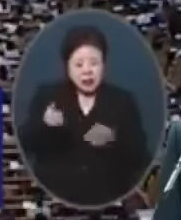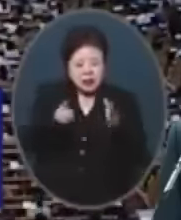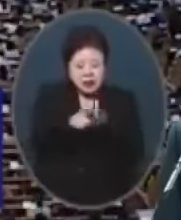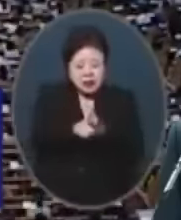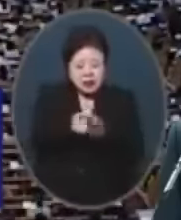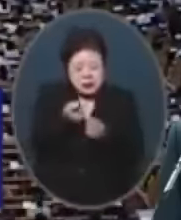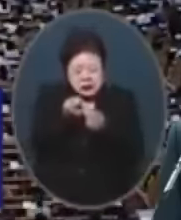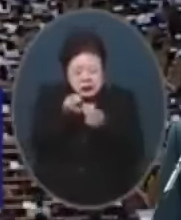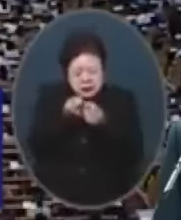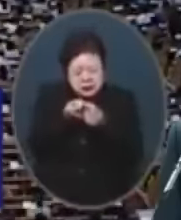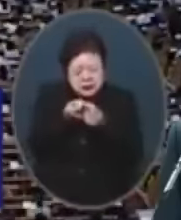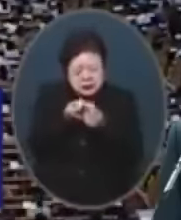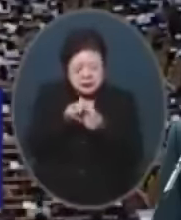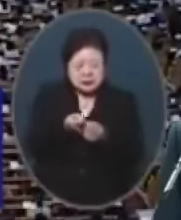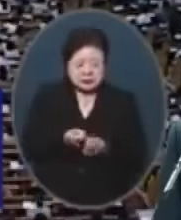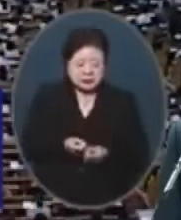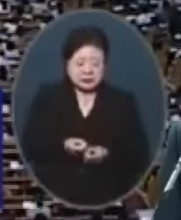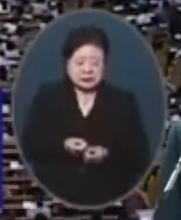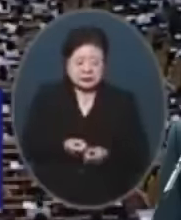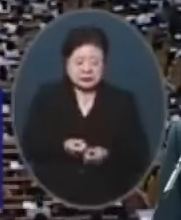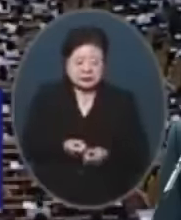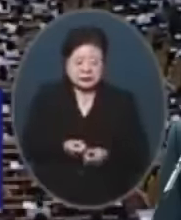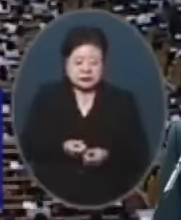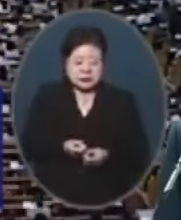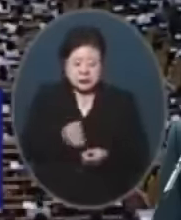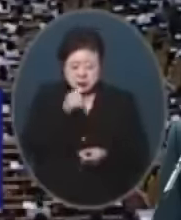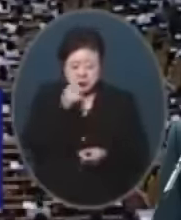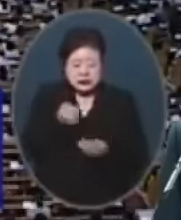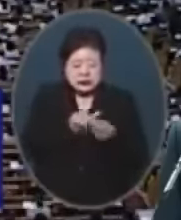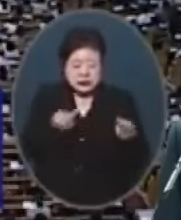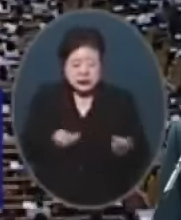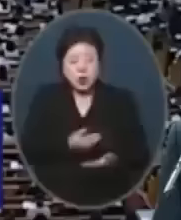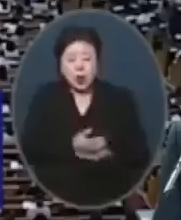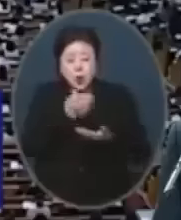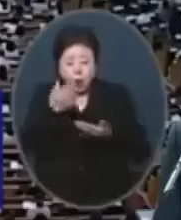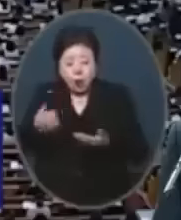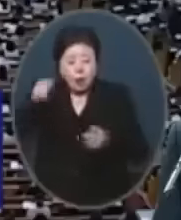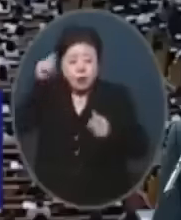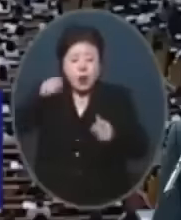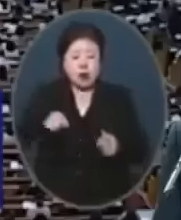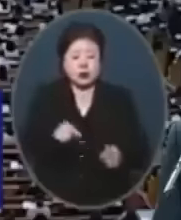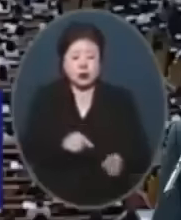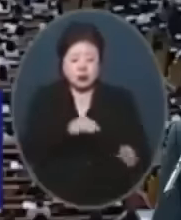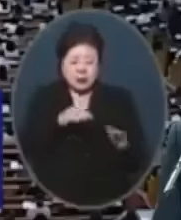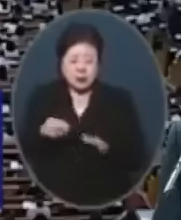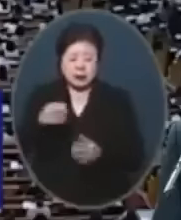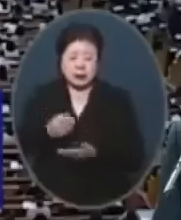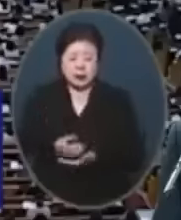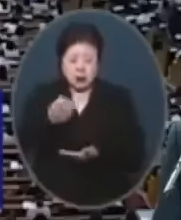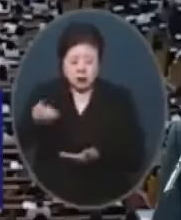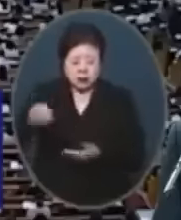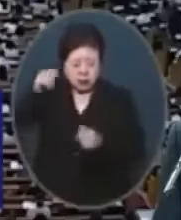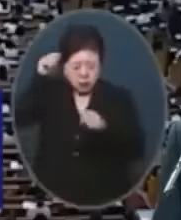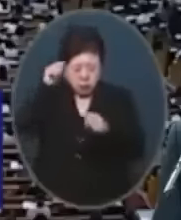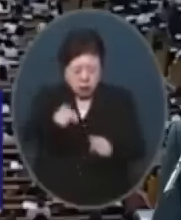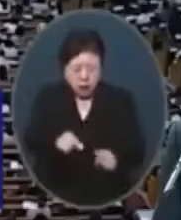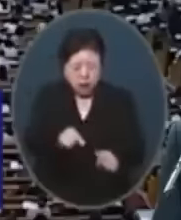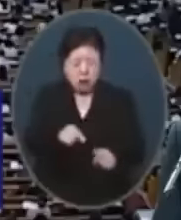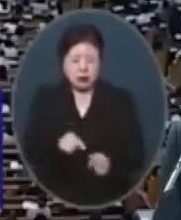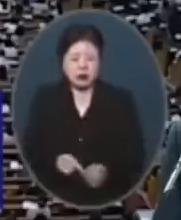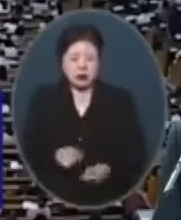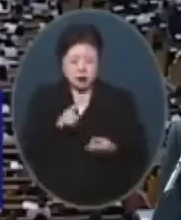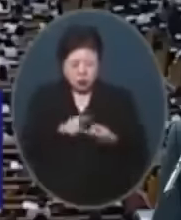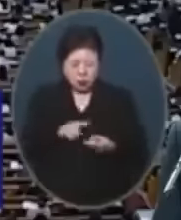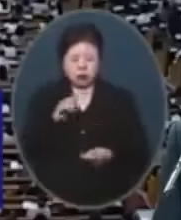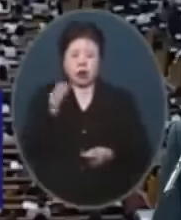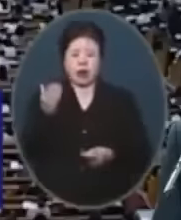믿음이 겨자씨 하나만 하여도 이 산을 명하여 여기서 저기로 옮겨라 하면